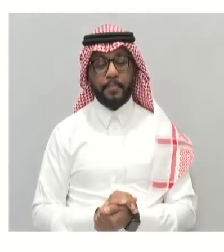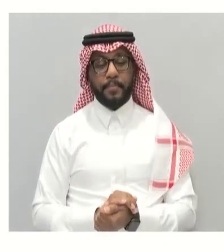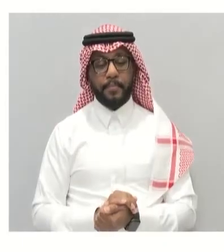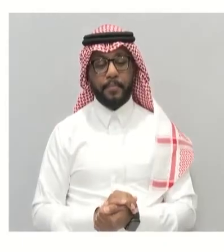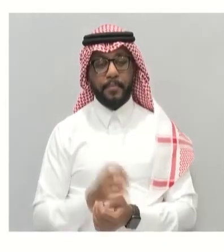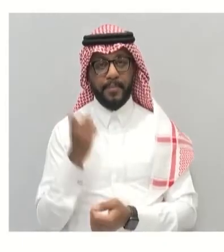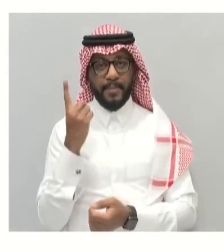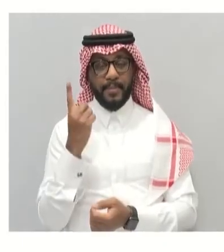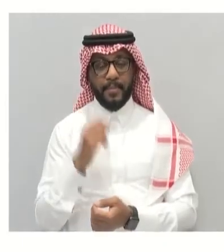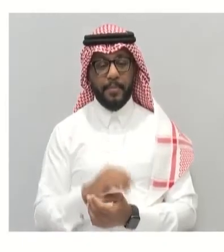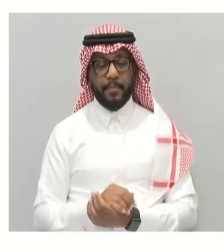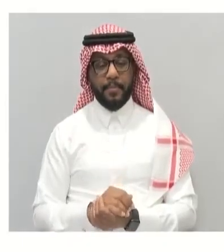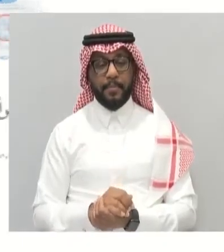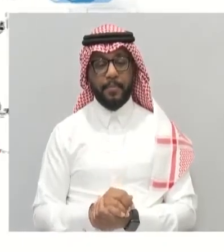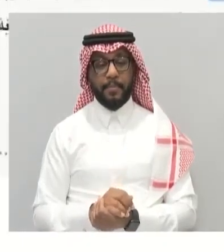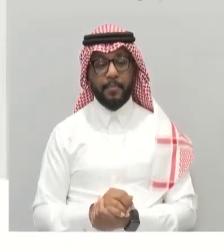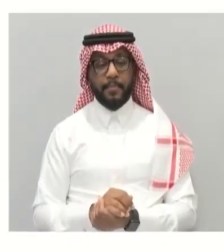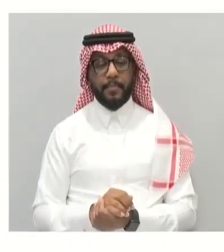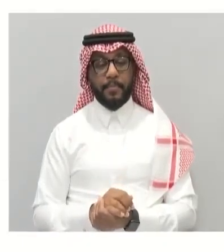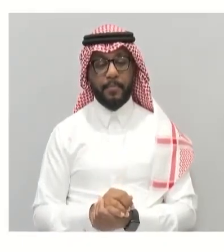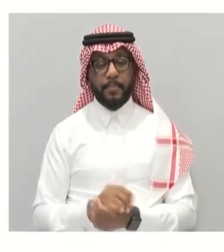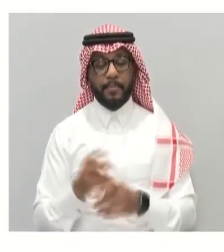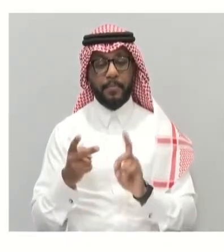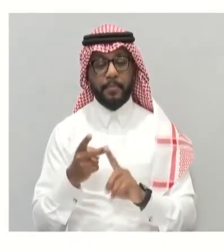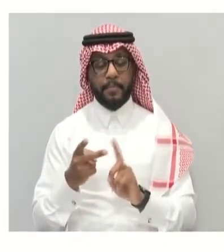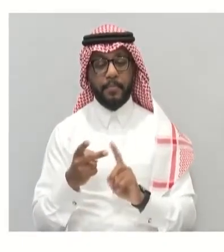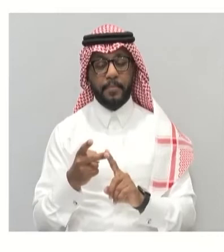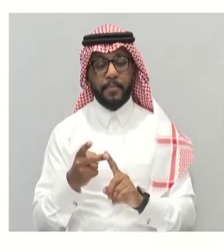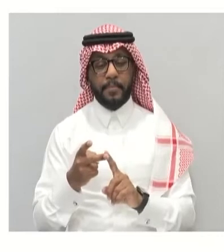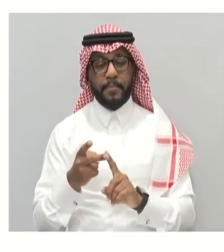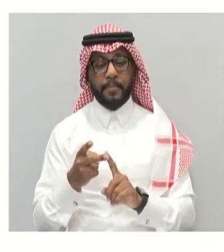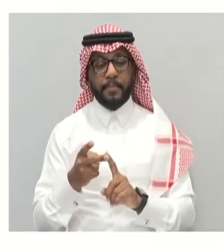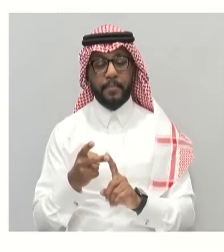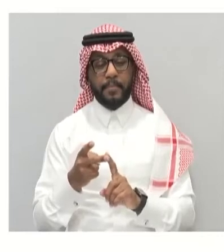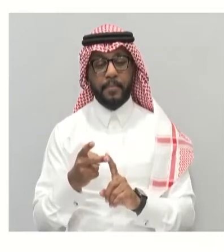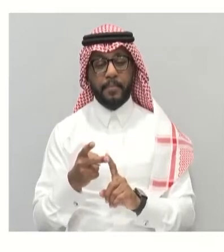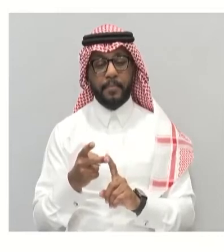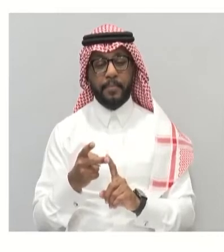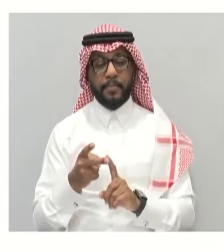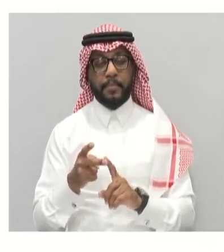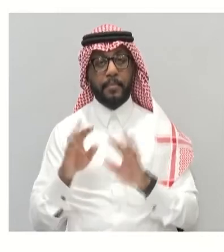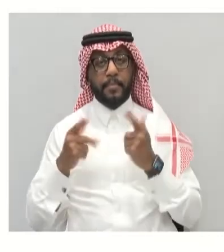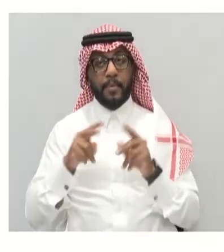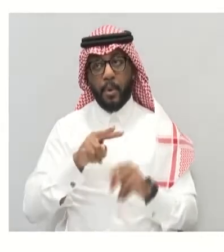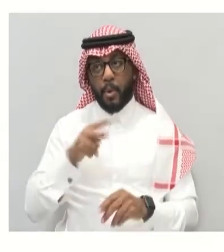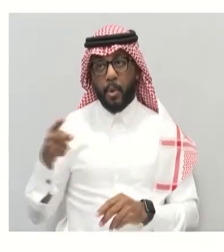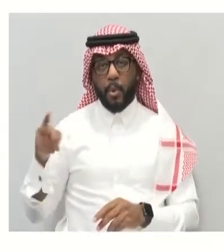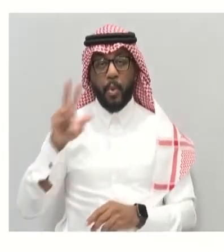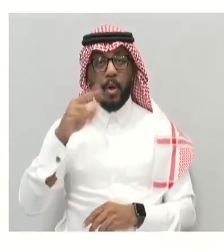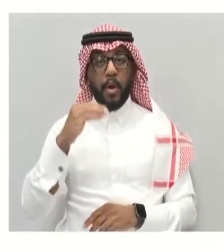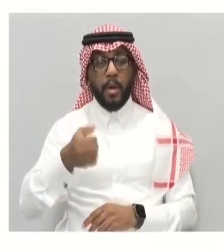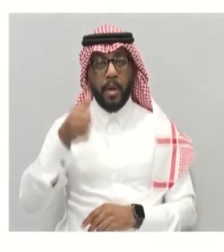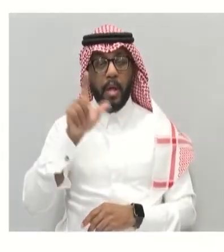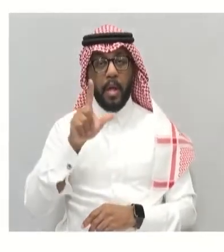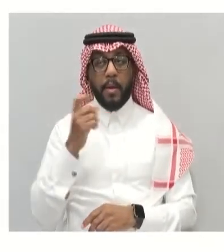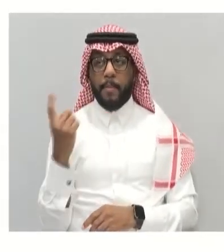حال مفرده منصوبه وفي الجمله الثانيه او في السؤال الثاني يقول ما نوع الحال هل هي